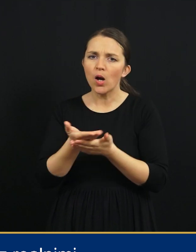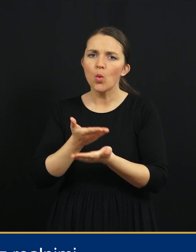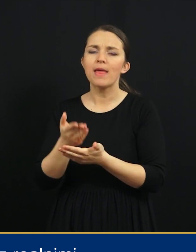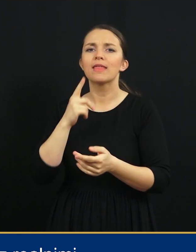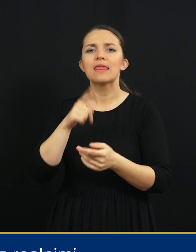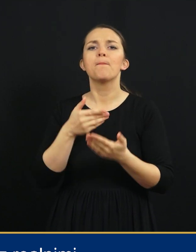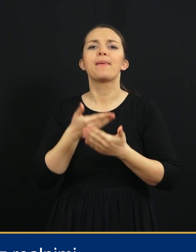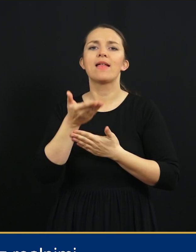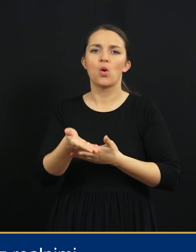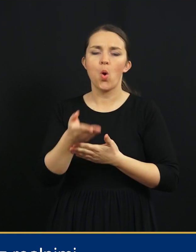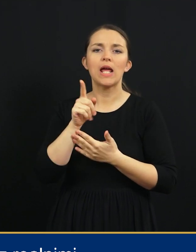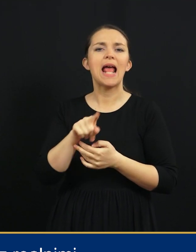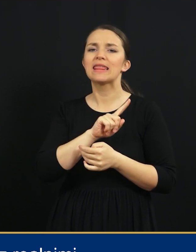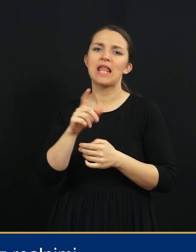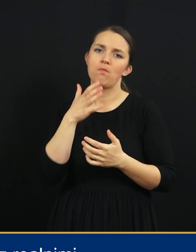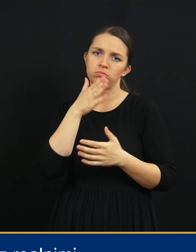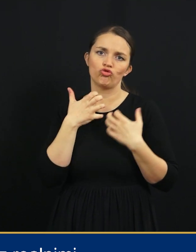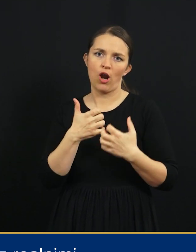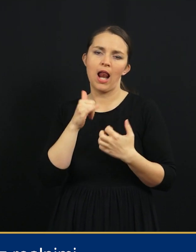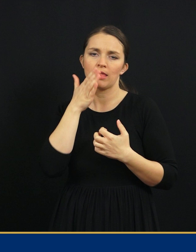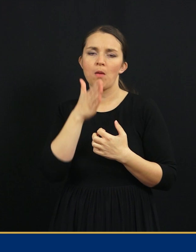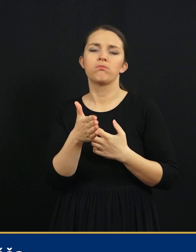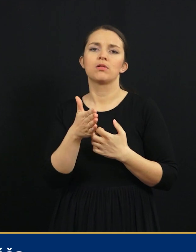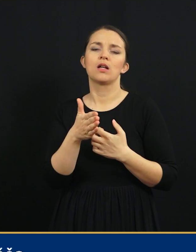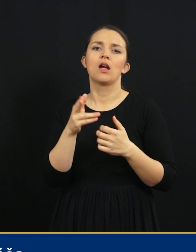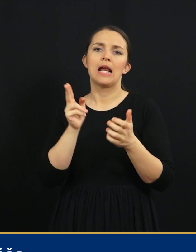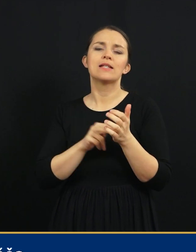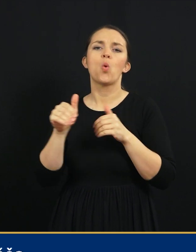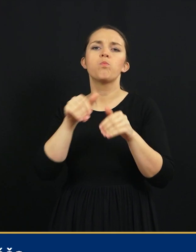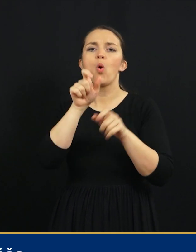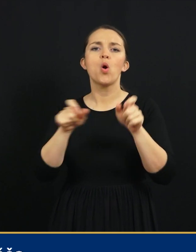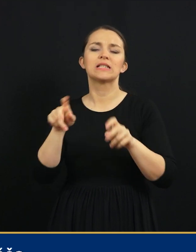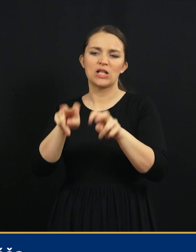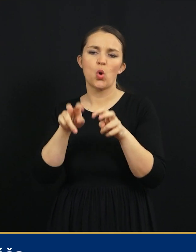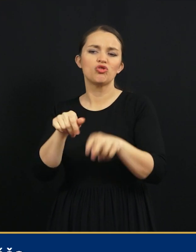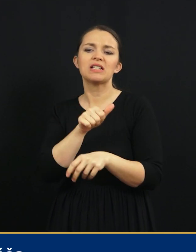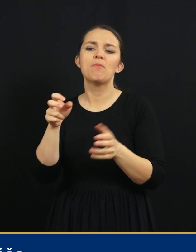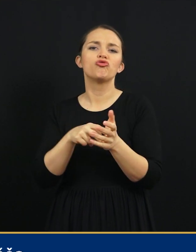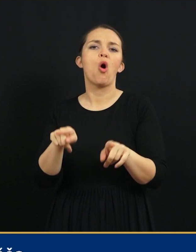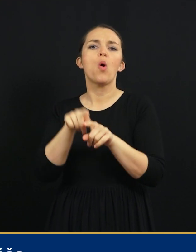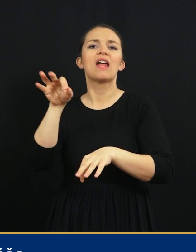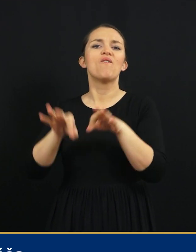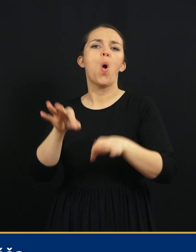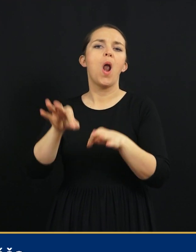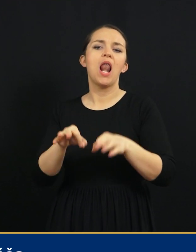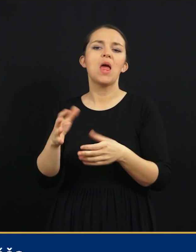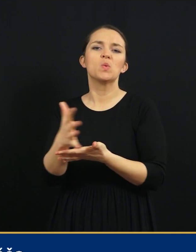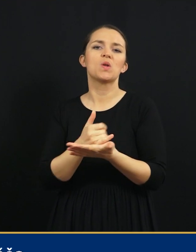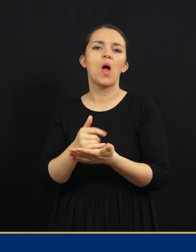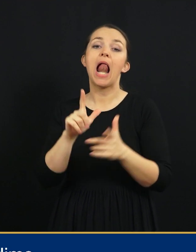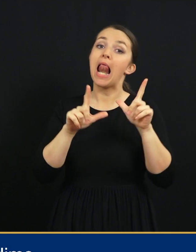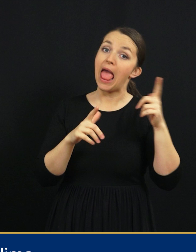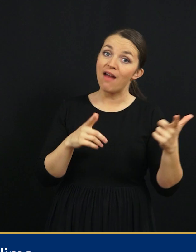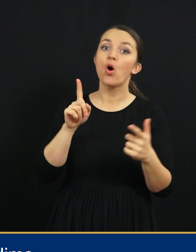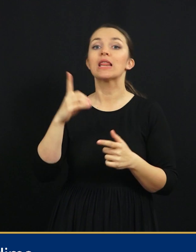in predlogi in ne bi želela, da se res upokojence izkorišča samo še kot volilno telo. Na